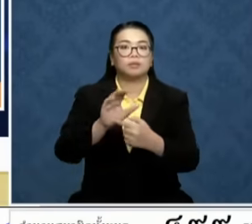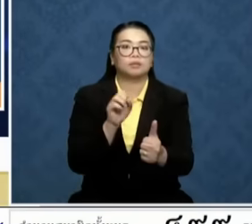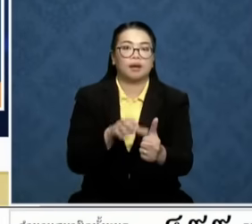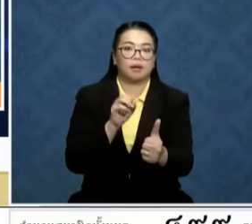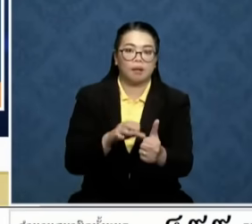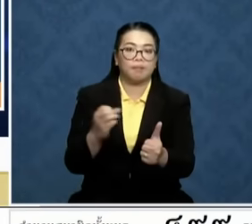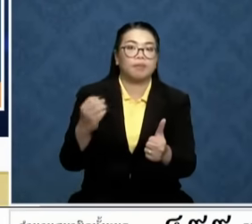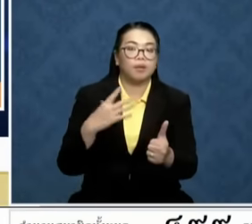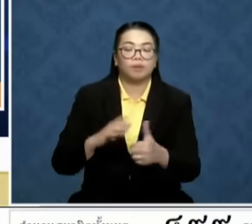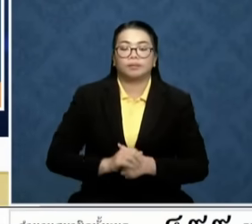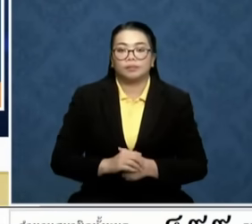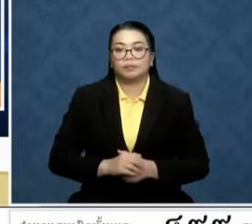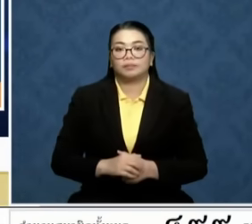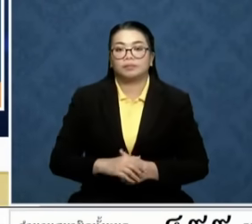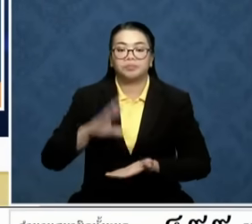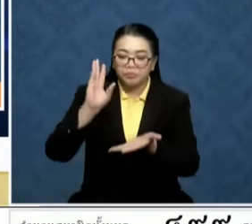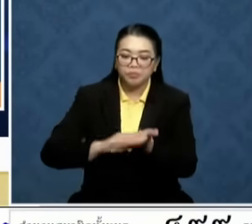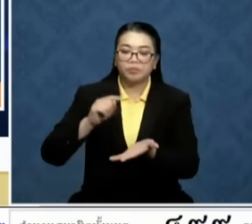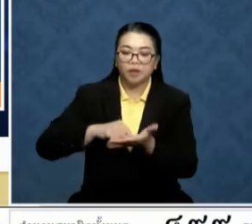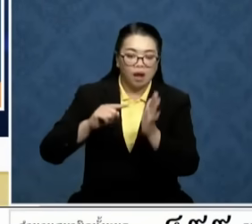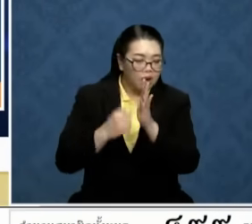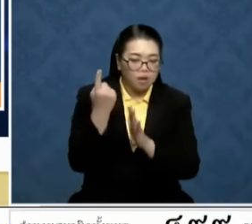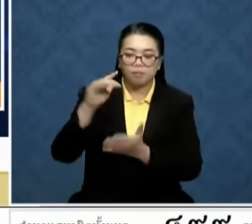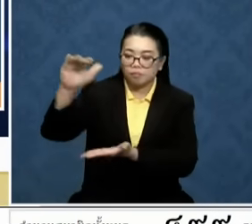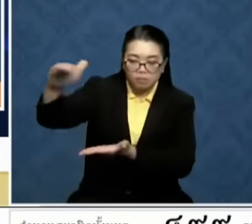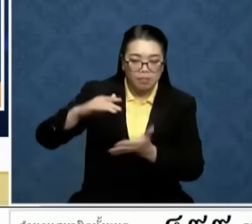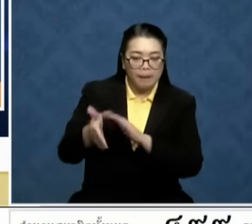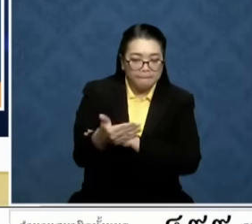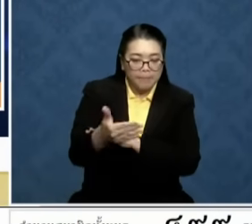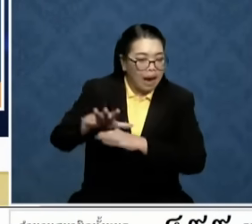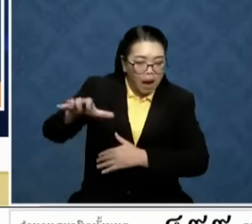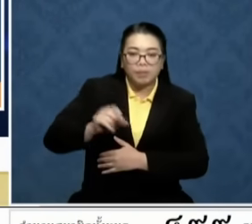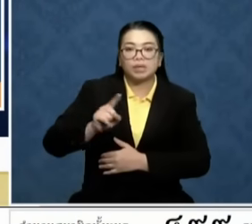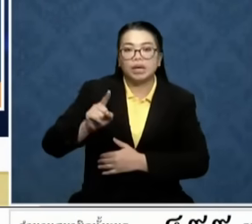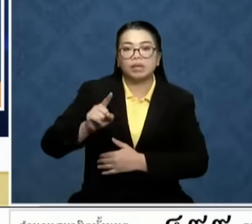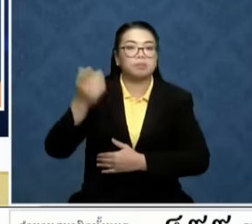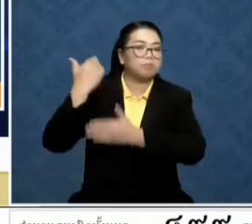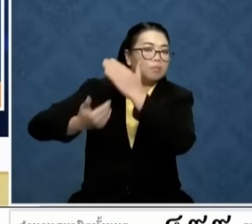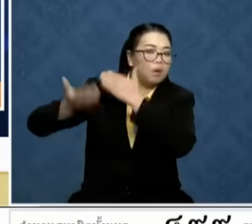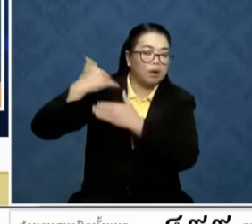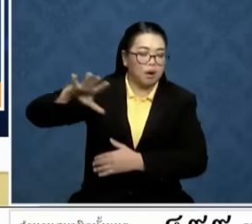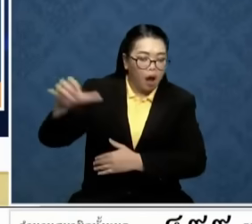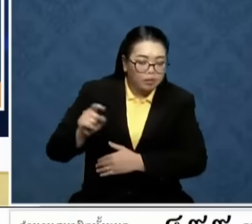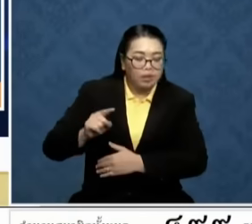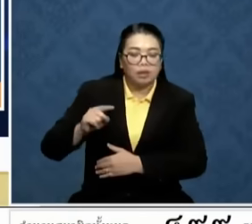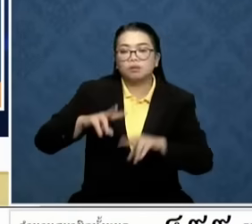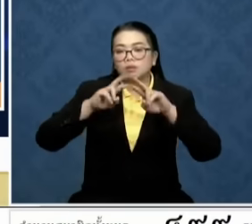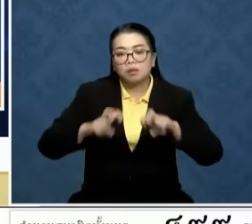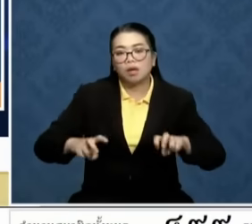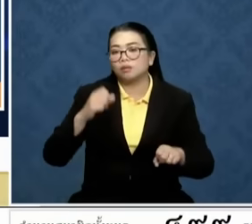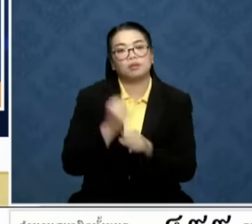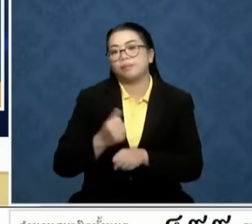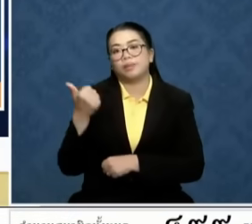ครับว่าไอ้การระบุแหล่งต้นกำเนิดนะครับต้นกำเนิดเลยว่าสรุปมันมาจากไหนเนี่ยในการศึกษาครั้งนี้ยังทำไม่ได้